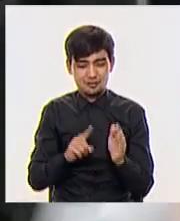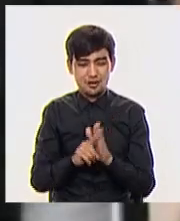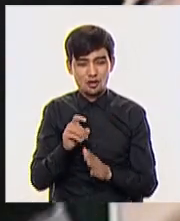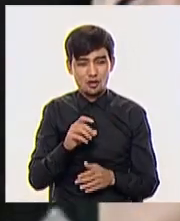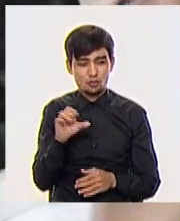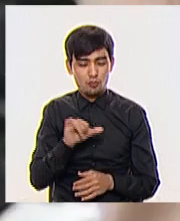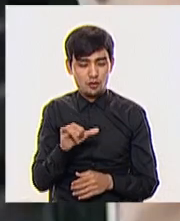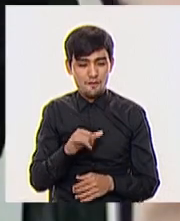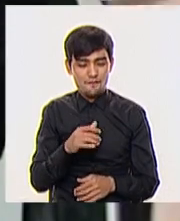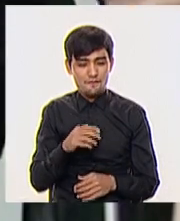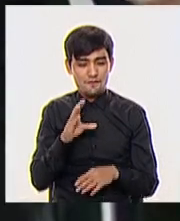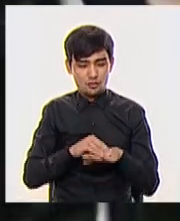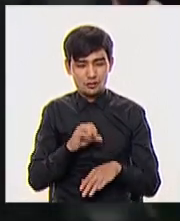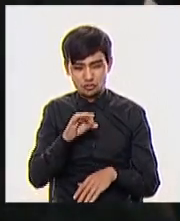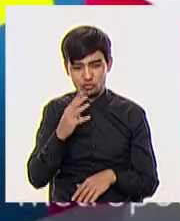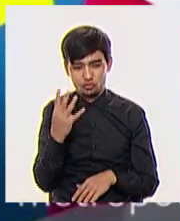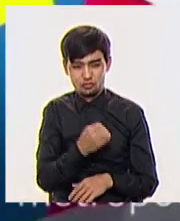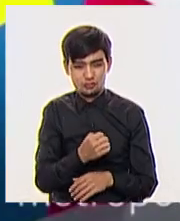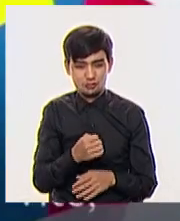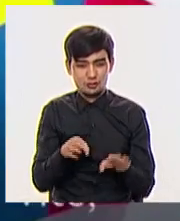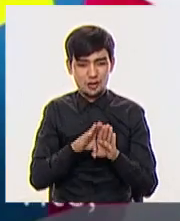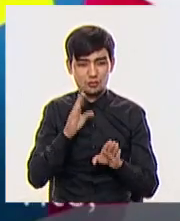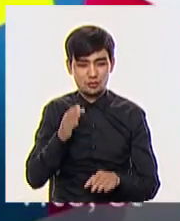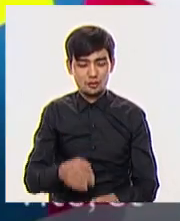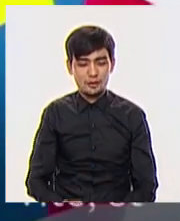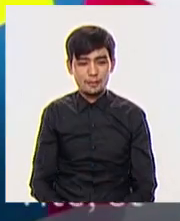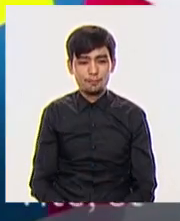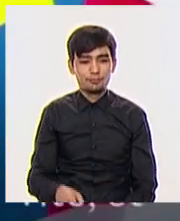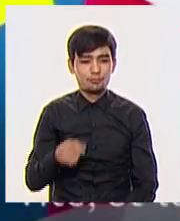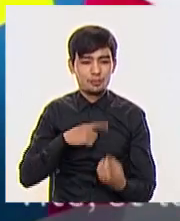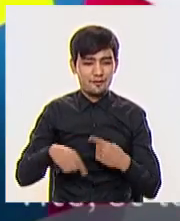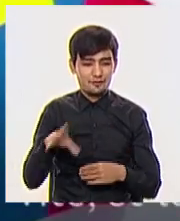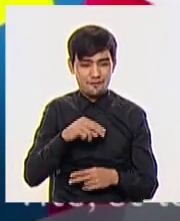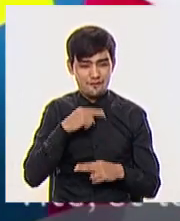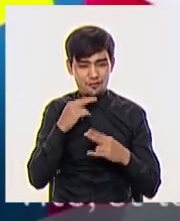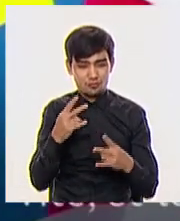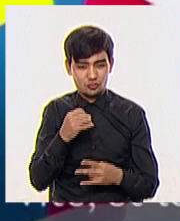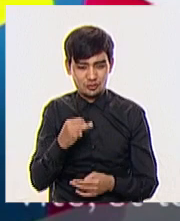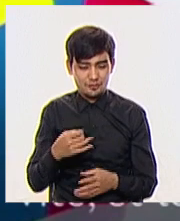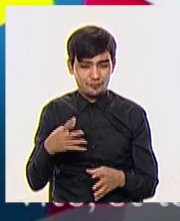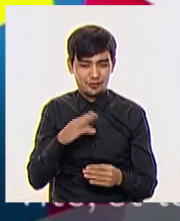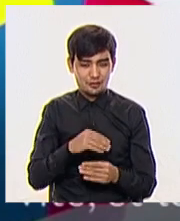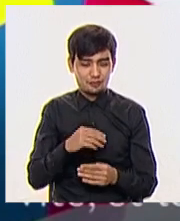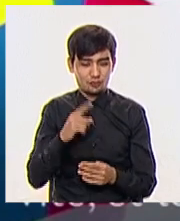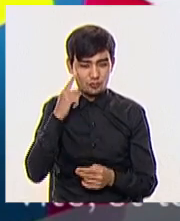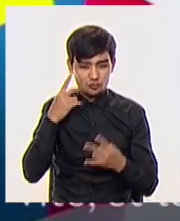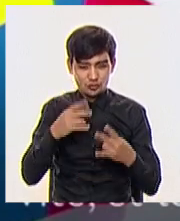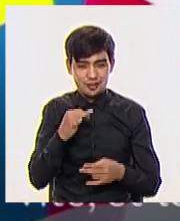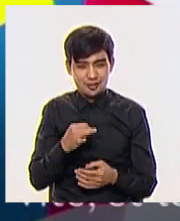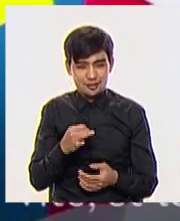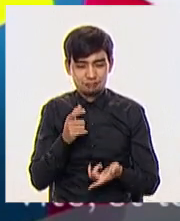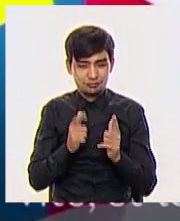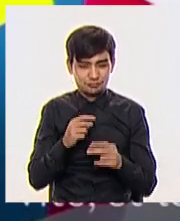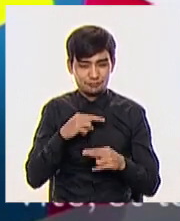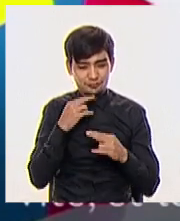а закончится через 4 недели. Мы все должны быть бдительны, не замыкаться в себе, а максимально